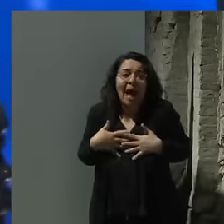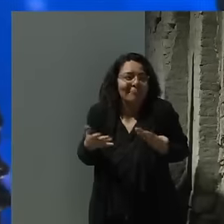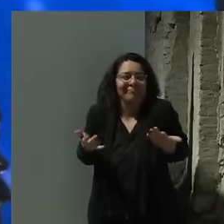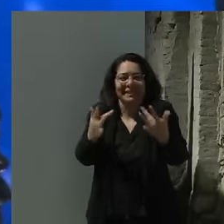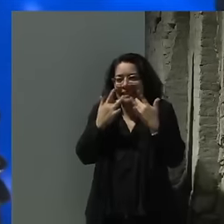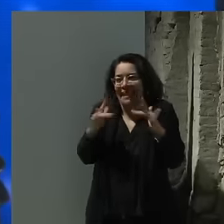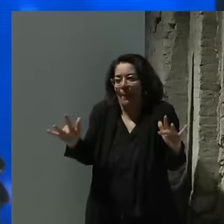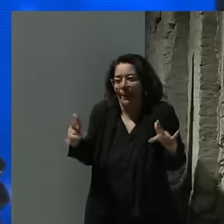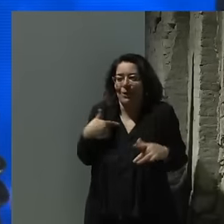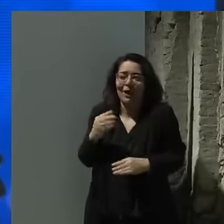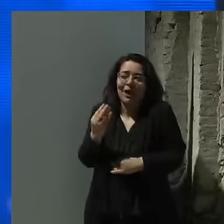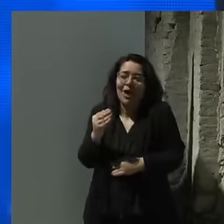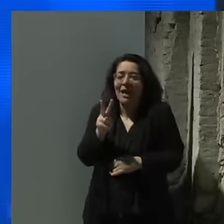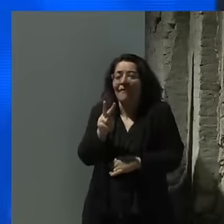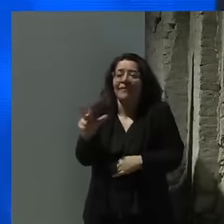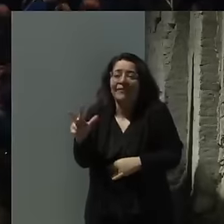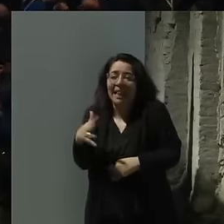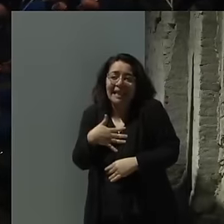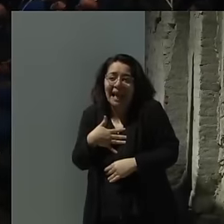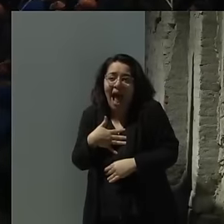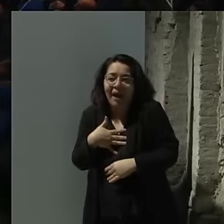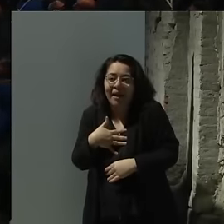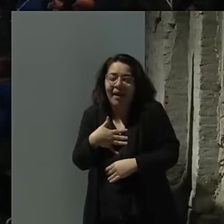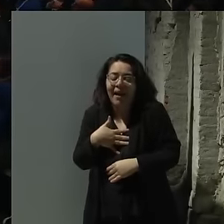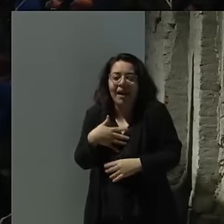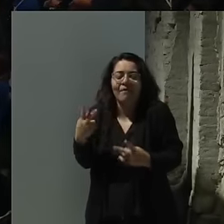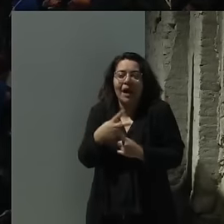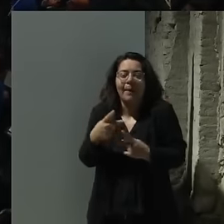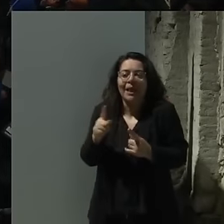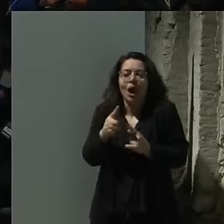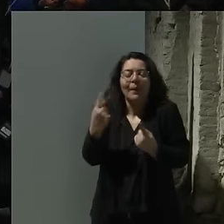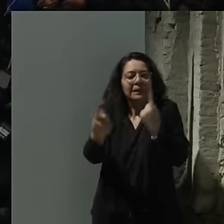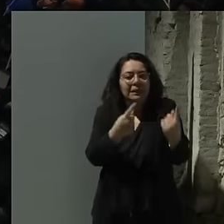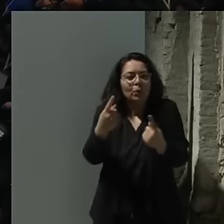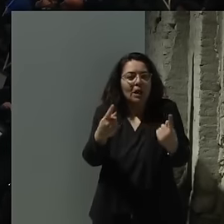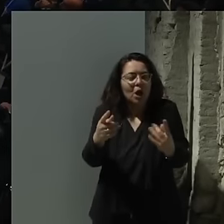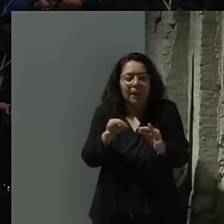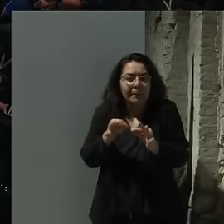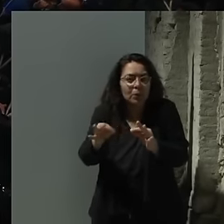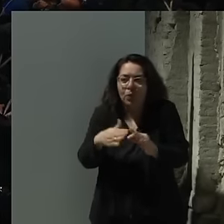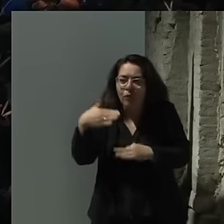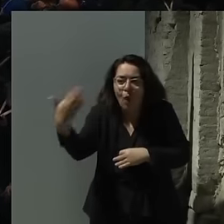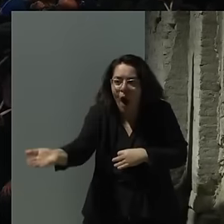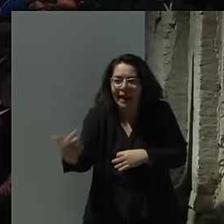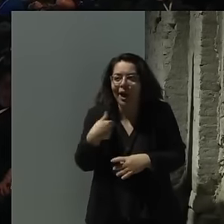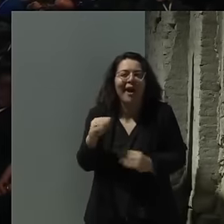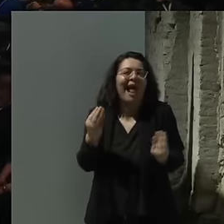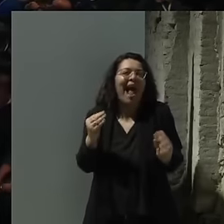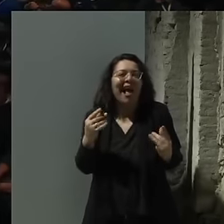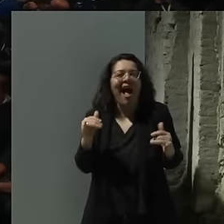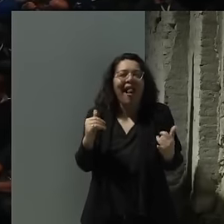a 23 anni mi sono trovato catapultato in una cosa che più grande di me, che mi ha fatto diventare uomo subito, nel senso